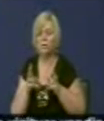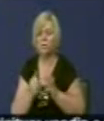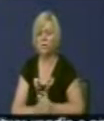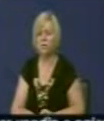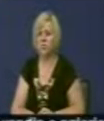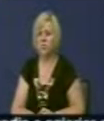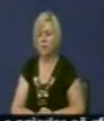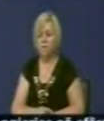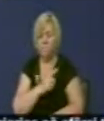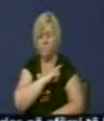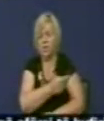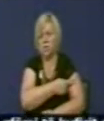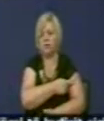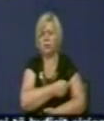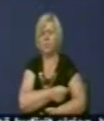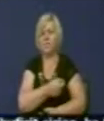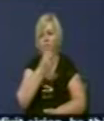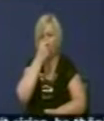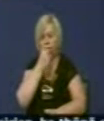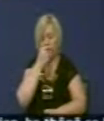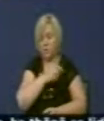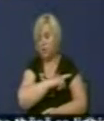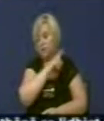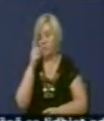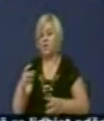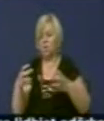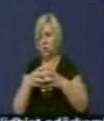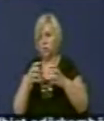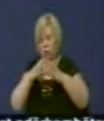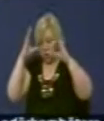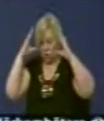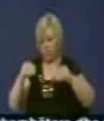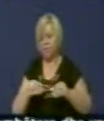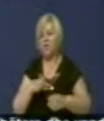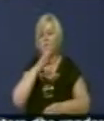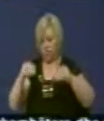austerity, pra shkurtesat, e ka forcuar fashizmin prej